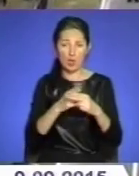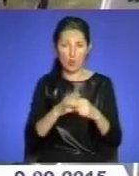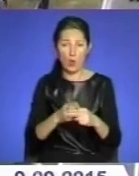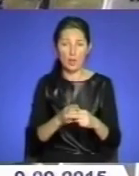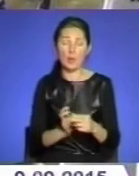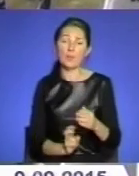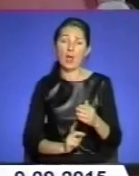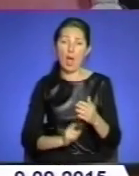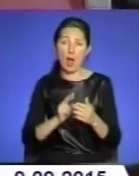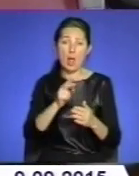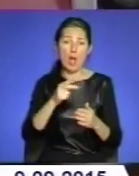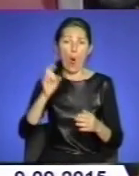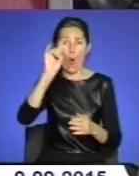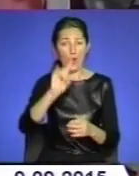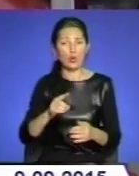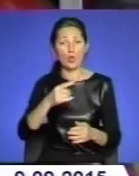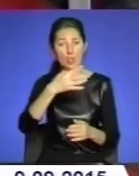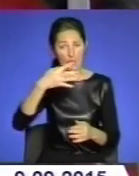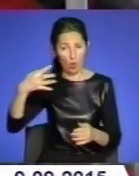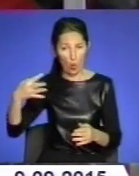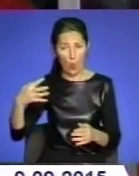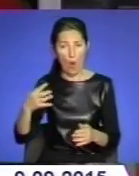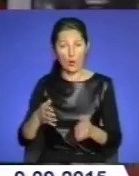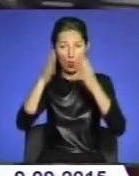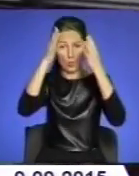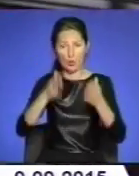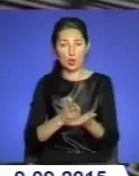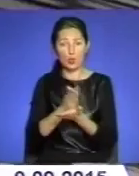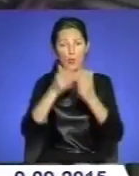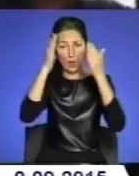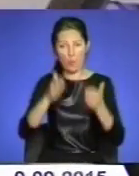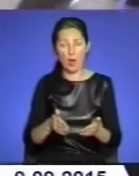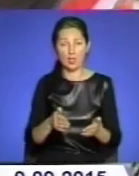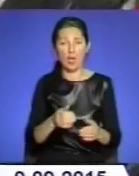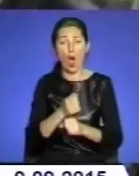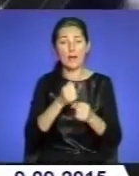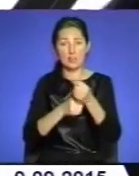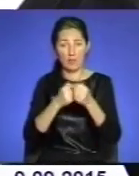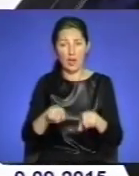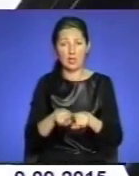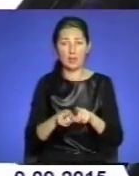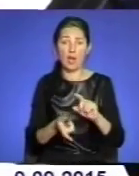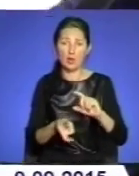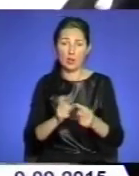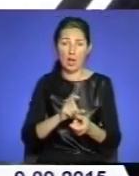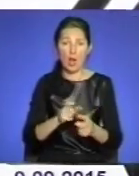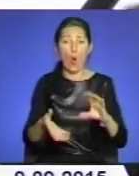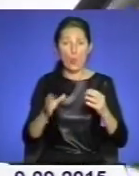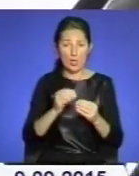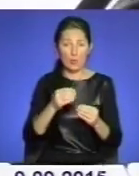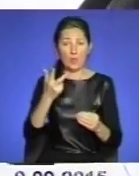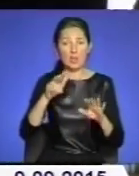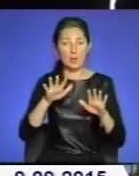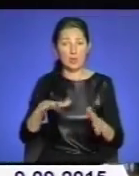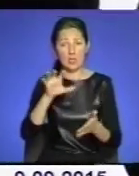4-го поверху учбової башти, пожежна естафета та бойове розгортання. У підсумку третю сходинку п'єдесталу зайняли бійці